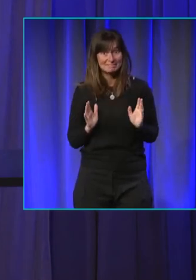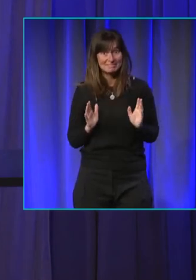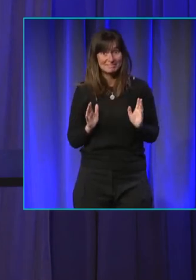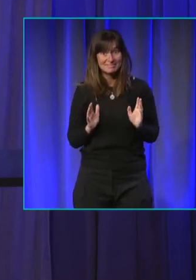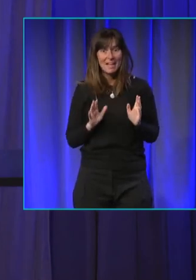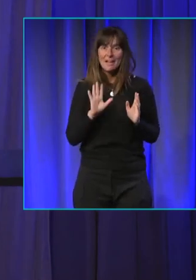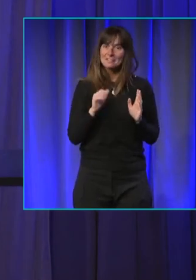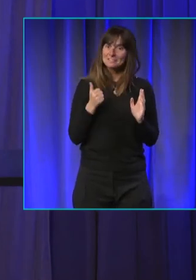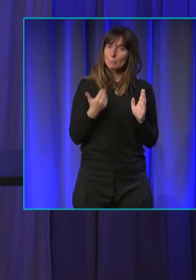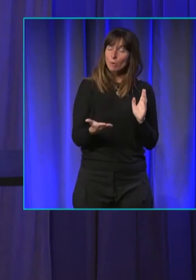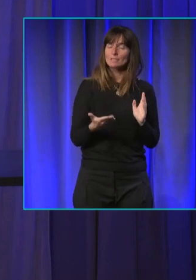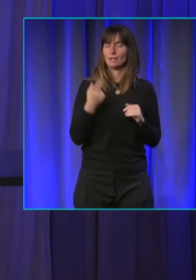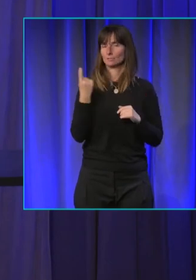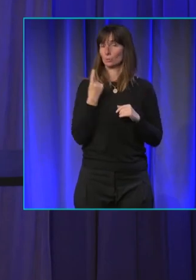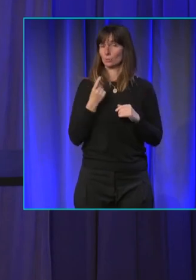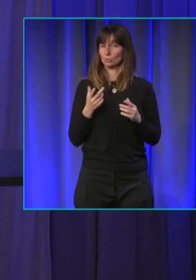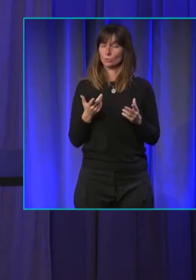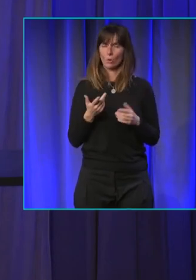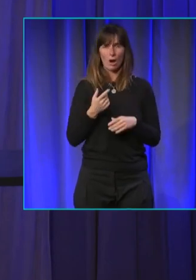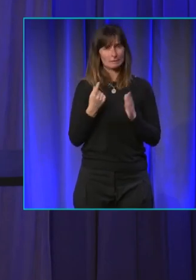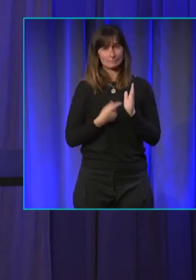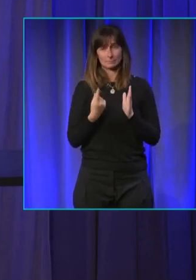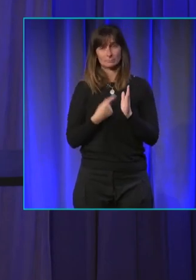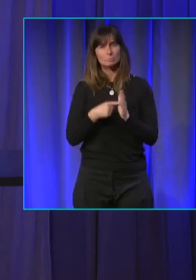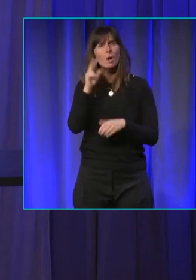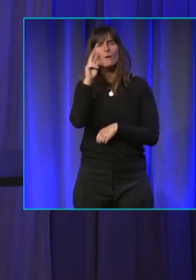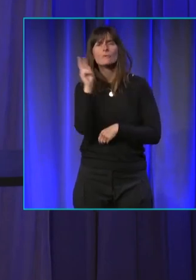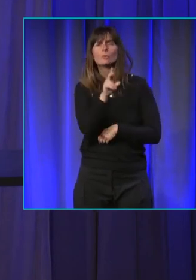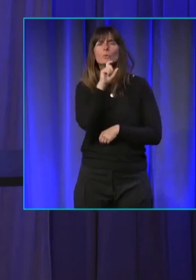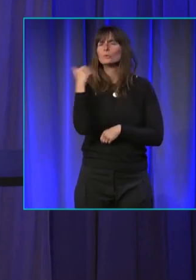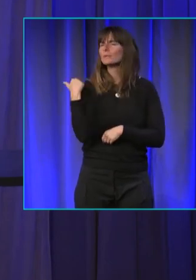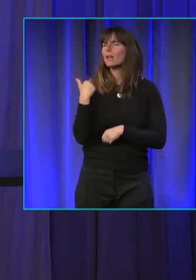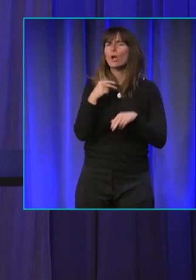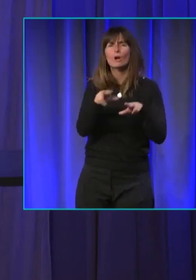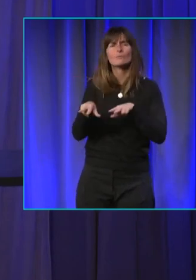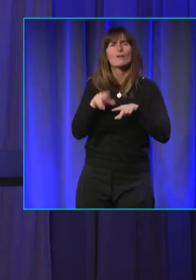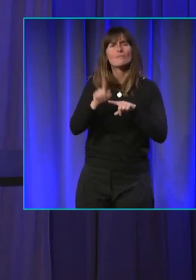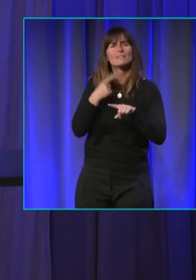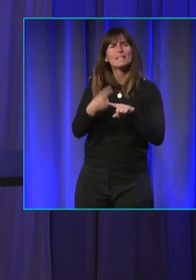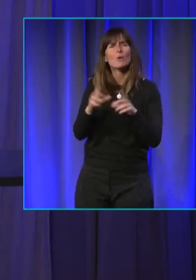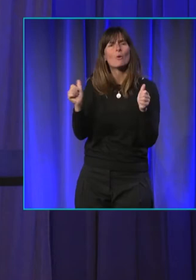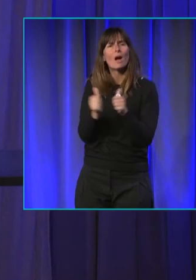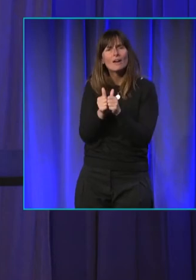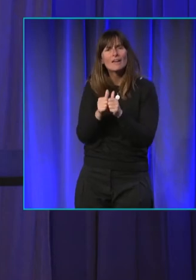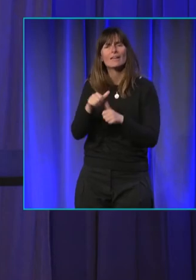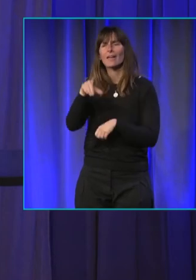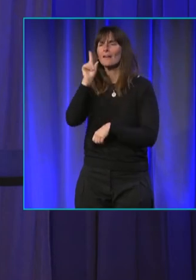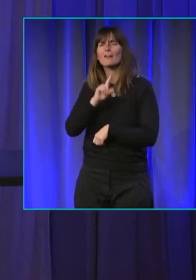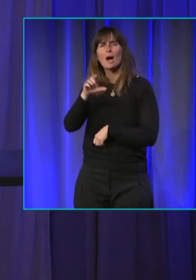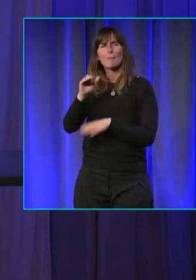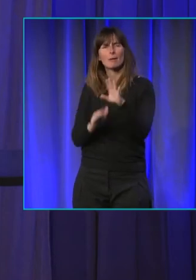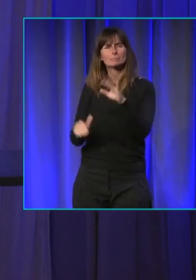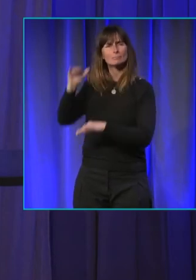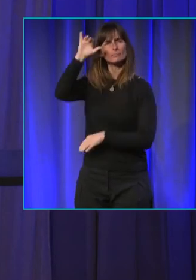en sorte de motiver à chaque fois, mais vraiment à chaque fois, vous l'avez vu sur, sur la vidéo avec Michel Simès et Adriana Carambeu, à chaque